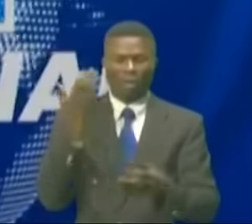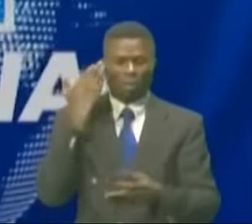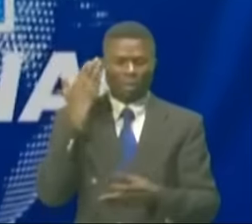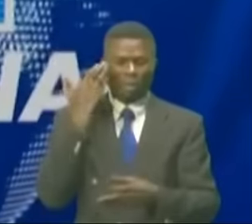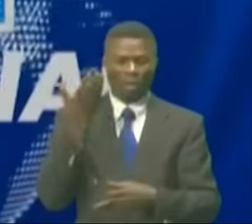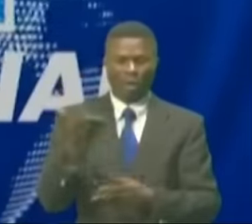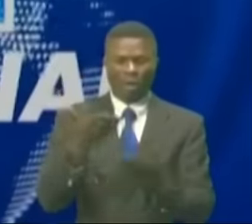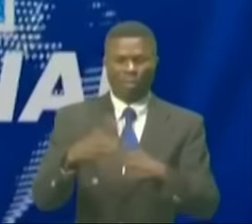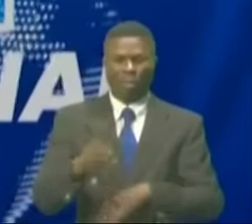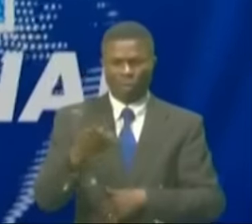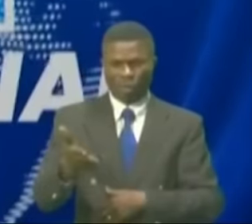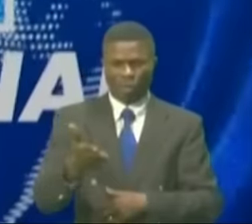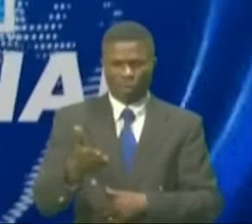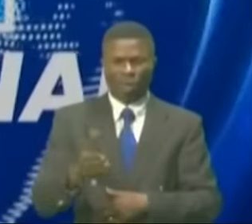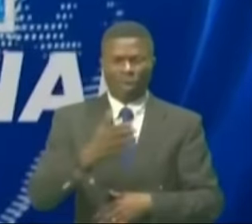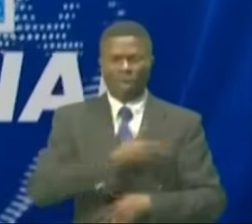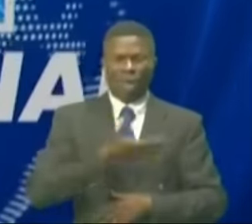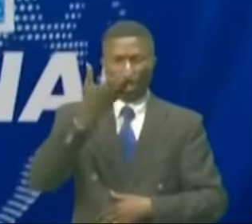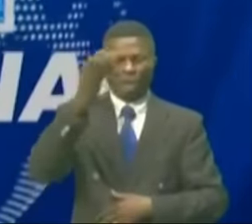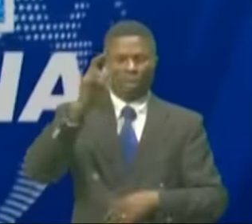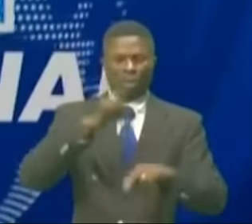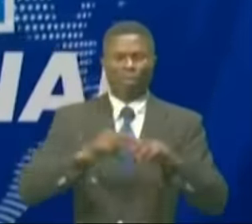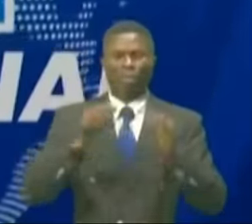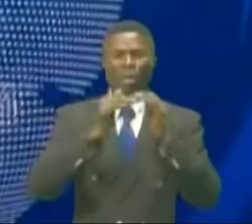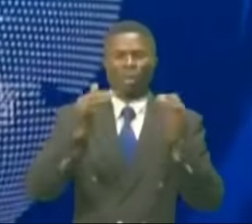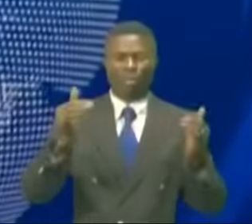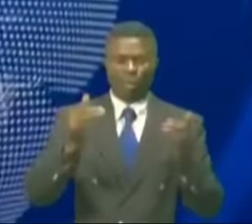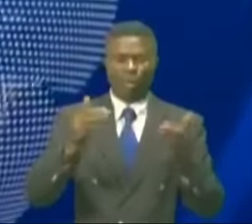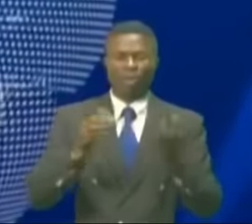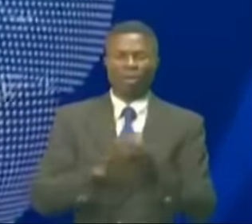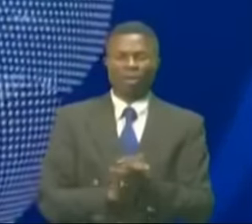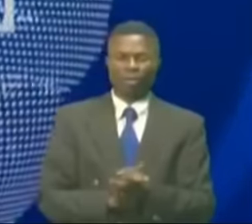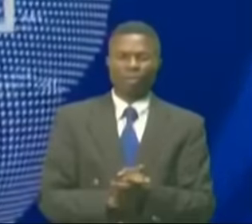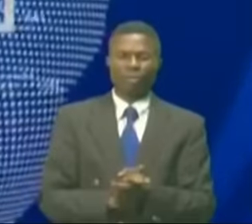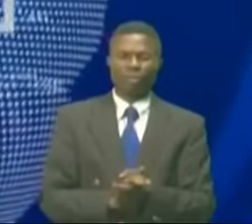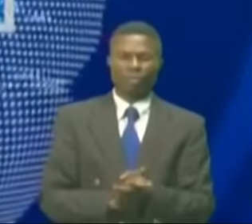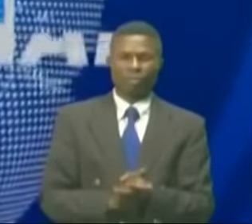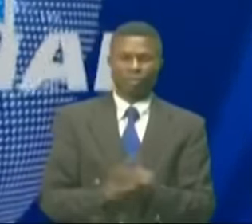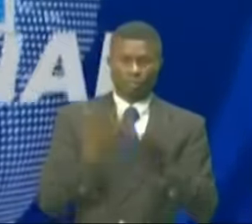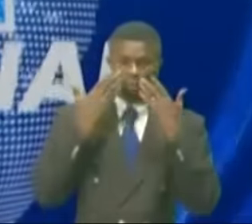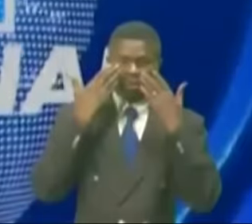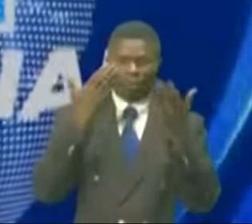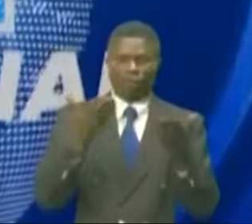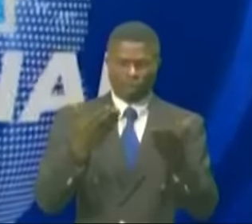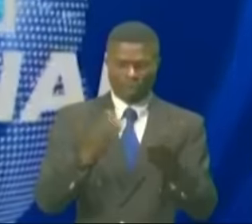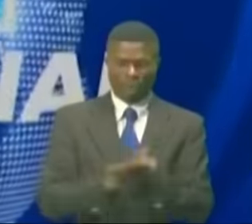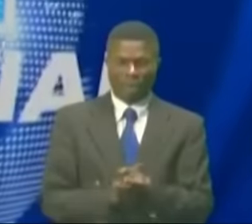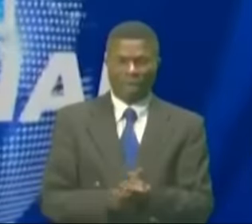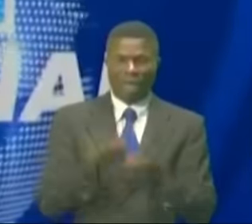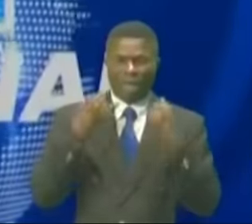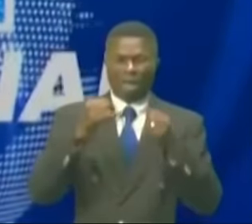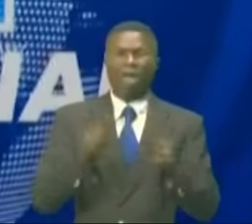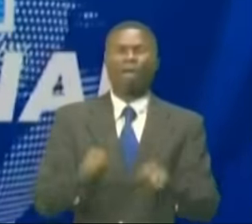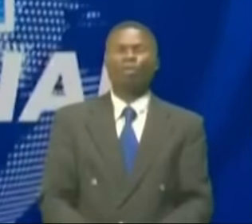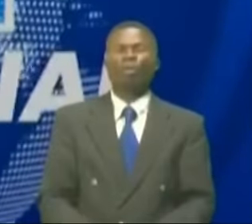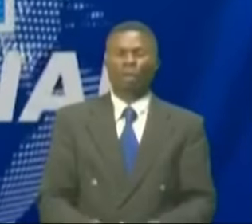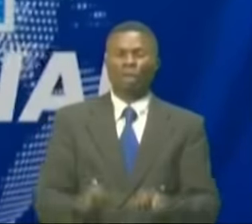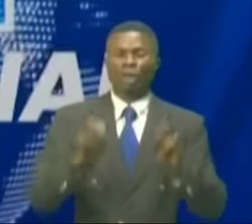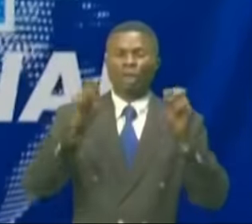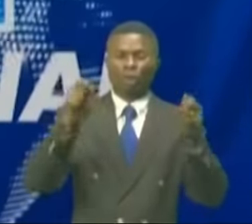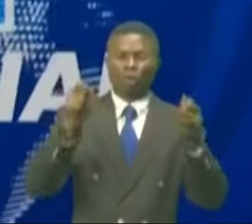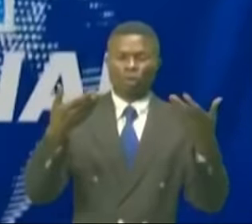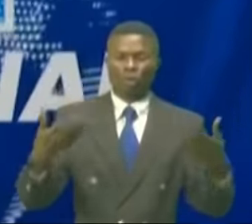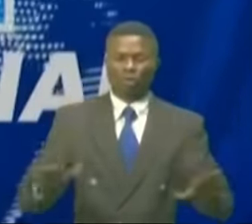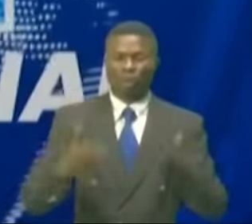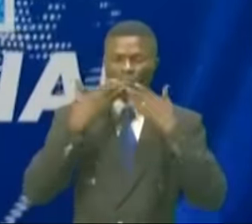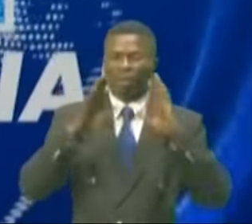de l'illustre disparu. Que son âme repose en paix. Et c'est par cette triste nouvelle que nous terminons ce